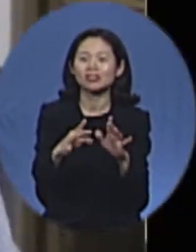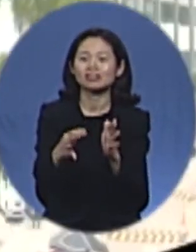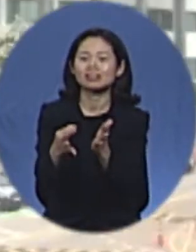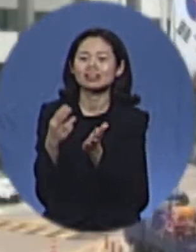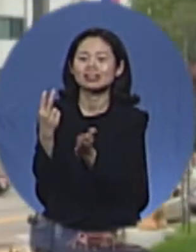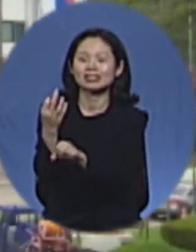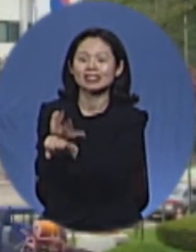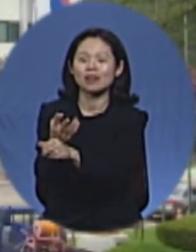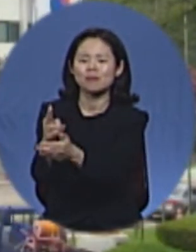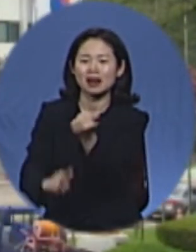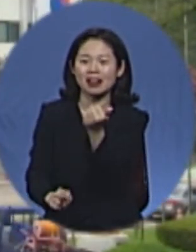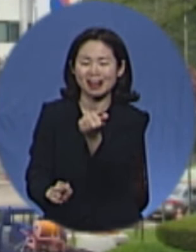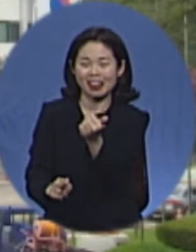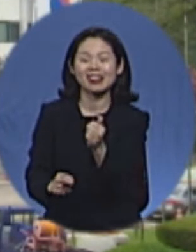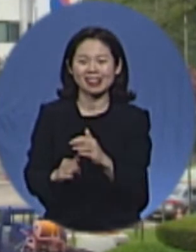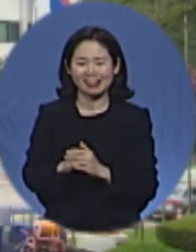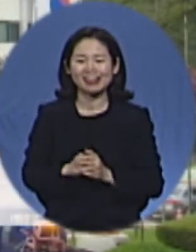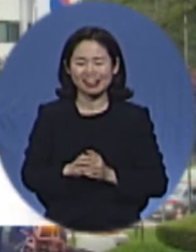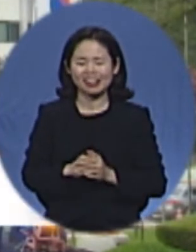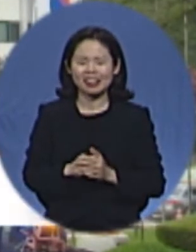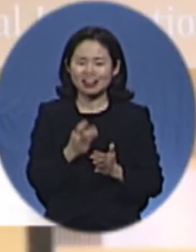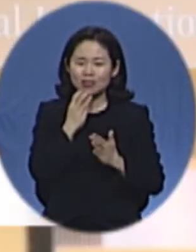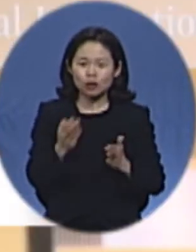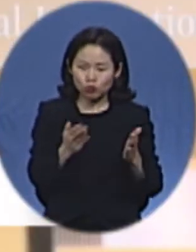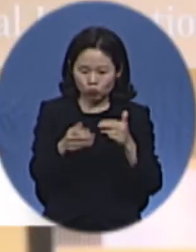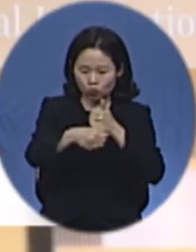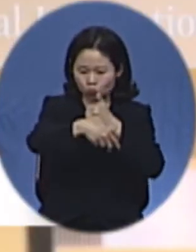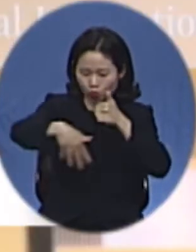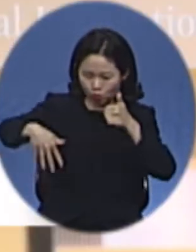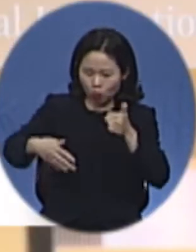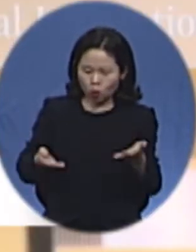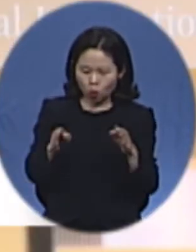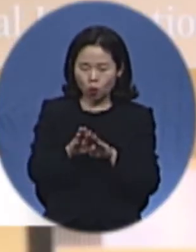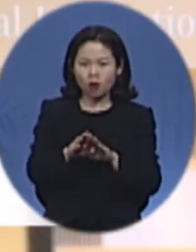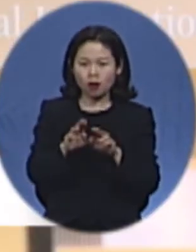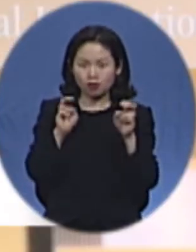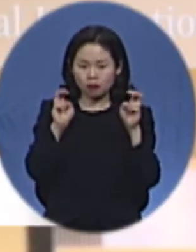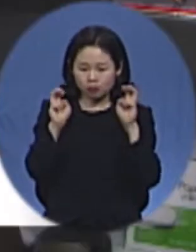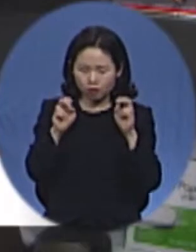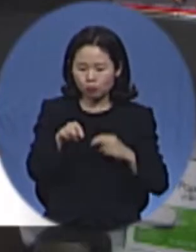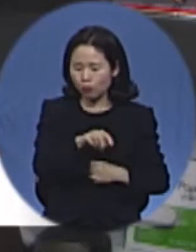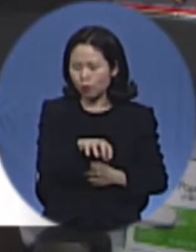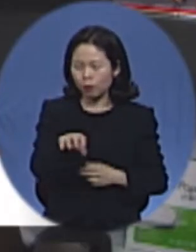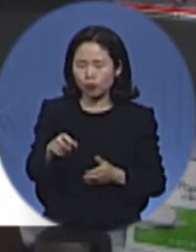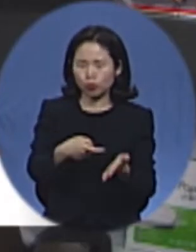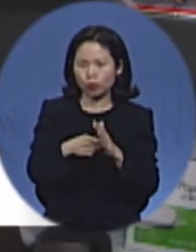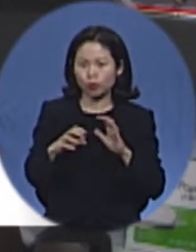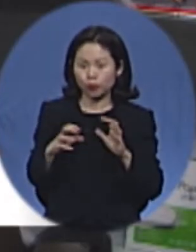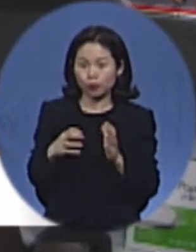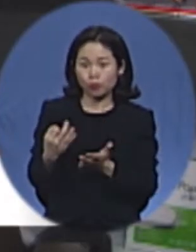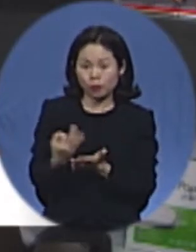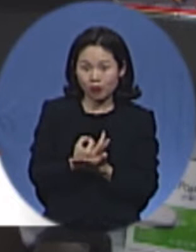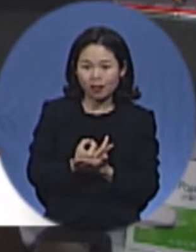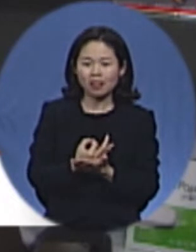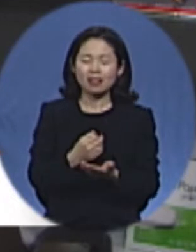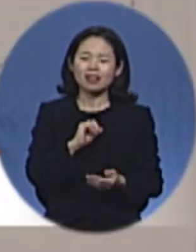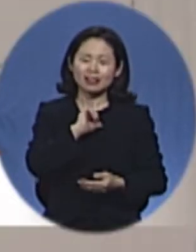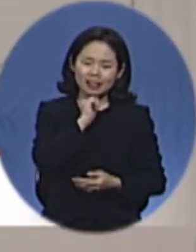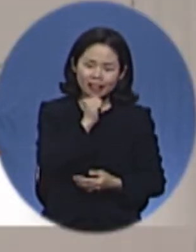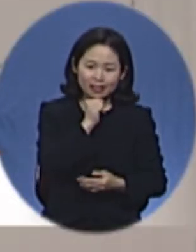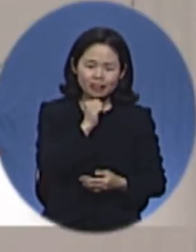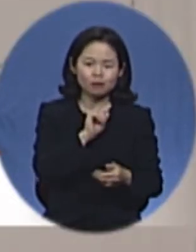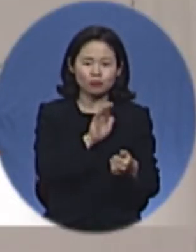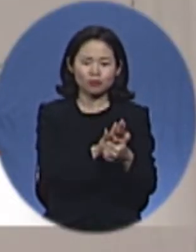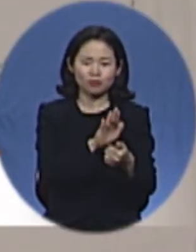시장입니다. 경기도는 산하 공공기관과 이렇게 절약한 전기로 발생한 수익금을 취약계층 등에